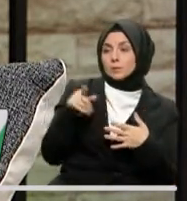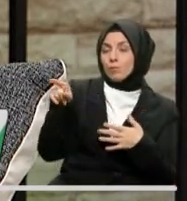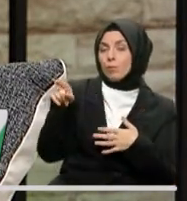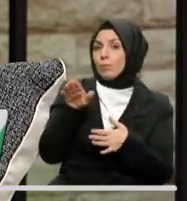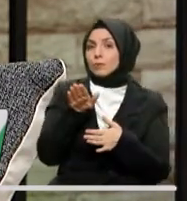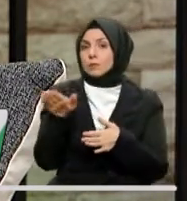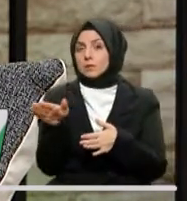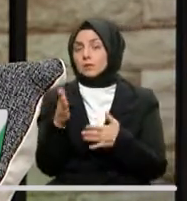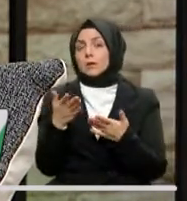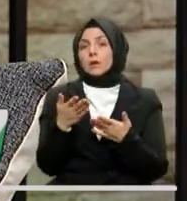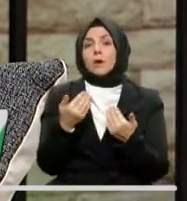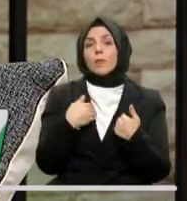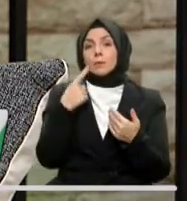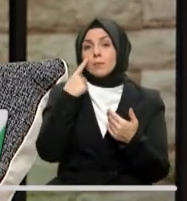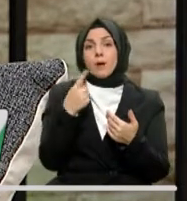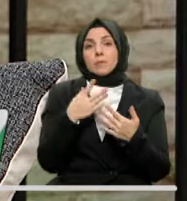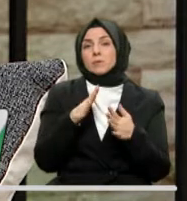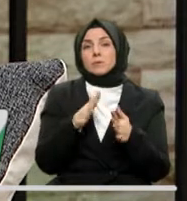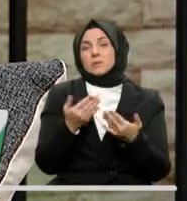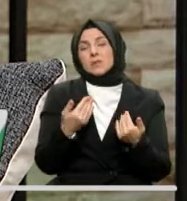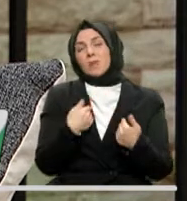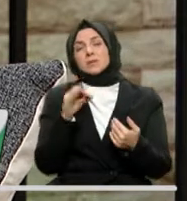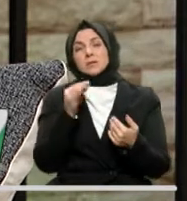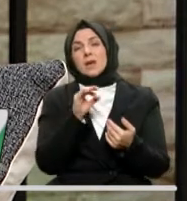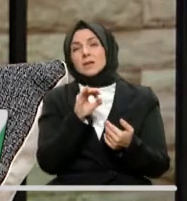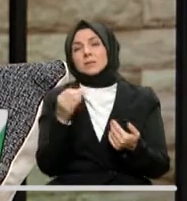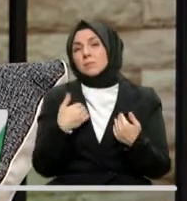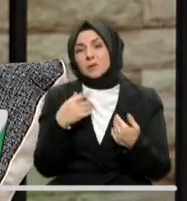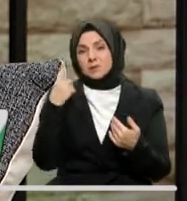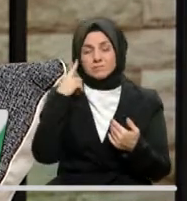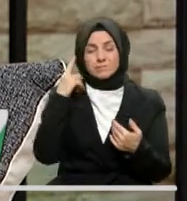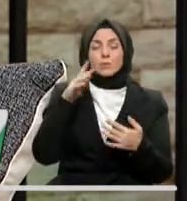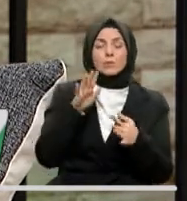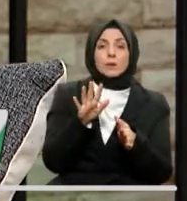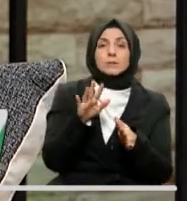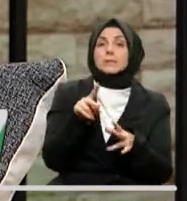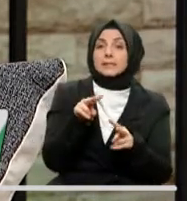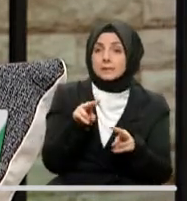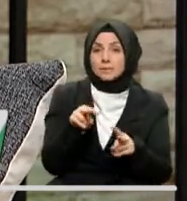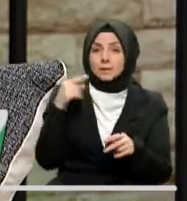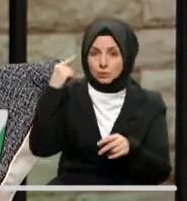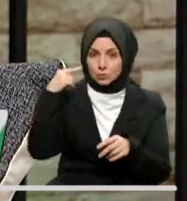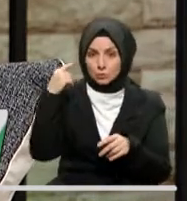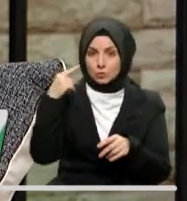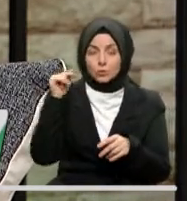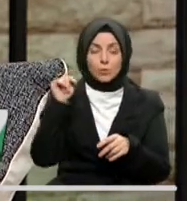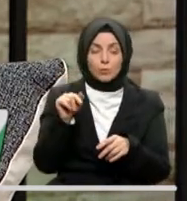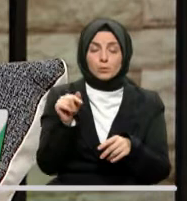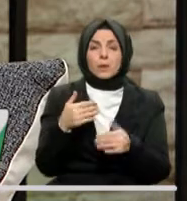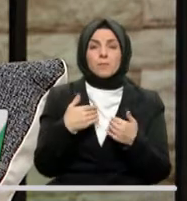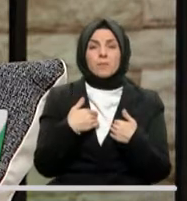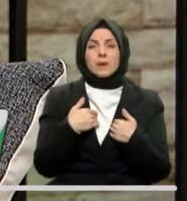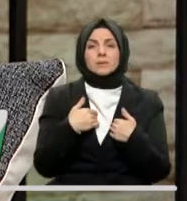kişiye döndü ama bana bakmadı beni zaten niye duysun kişi burada Aslında o alıştığımız ben zaten sevilmem ben zaten